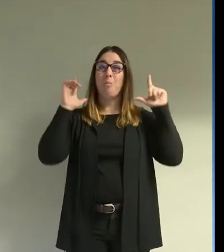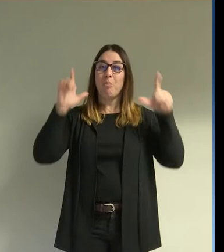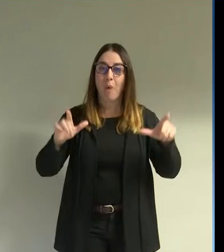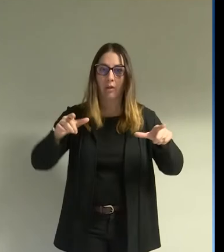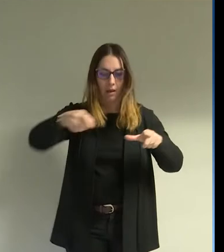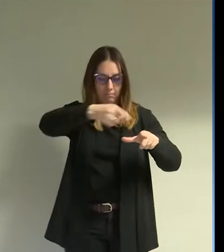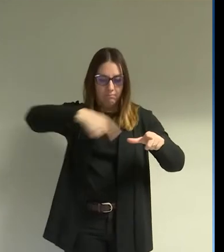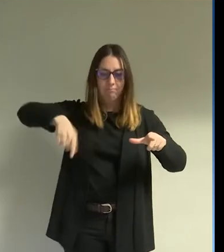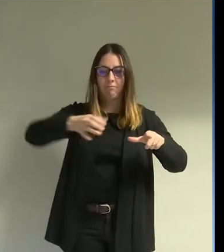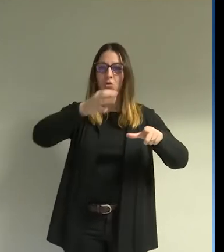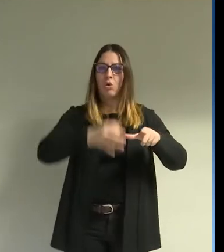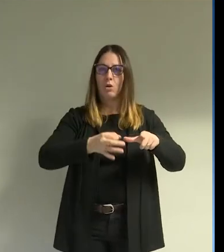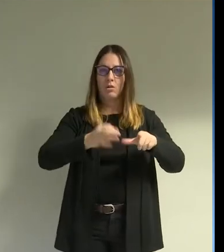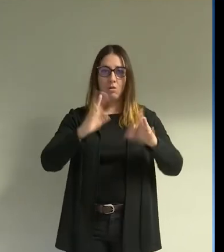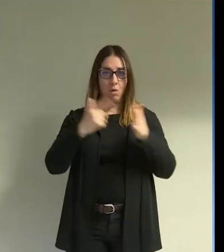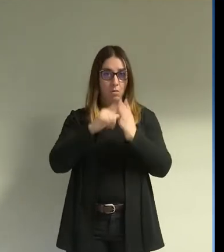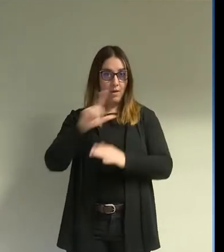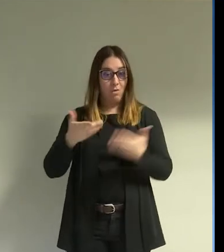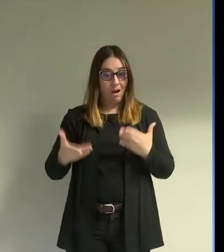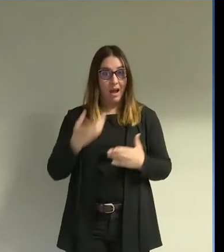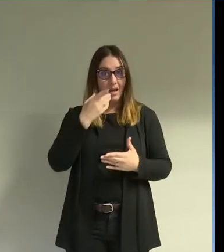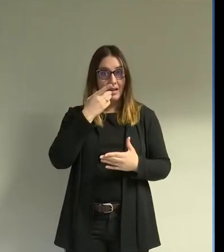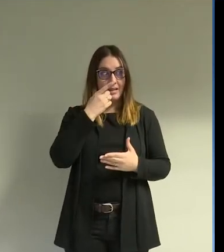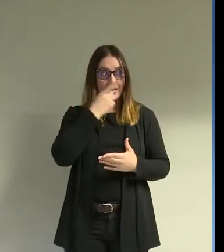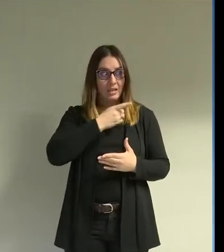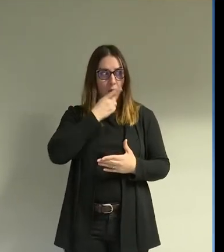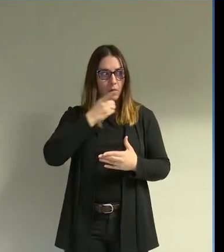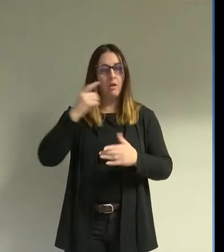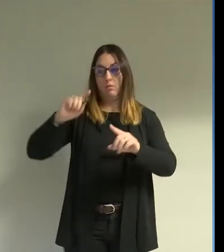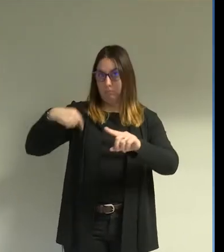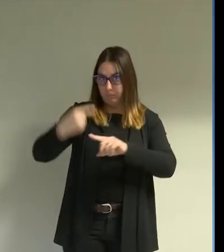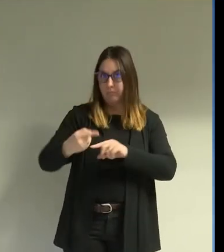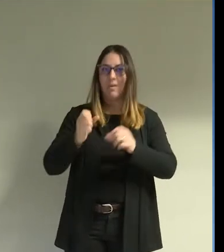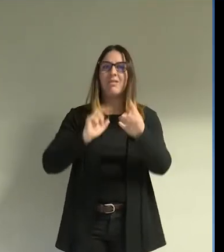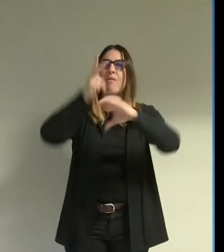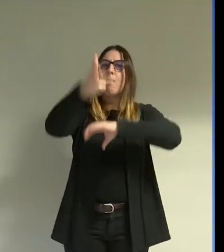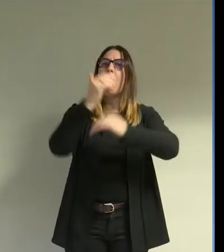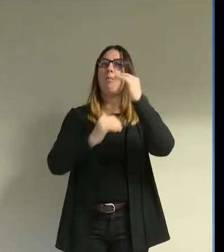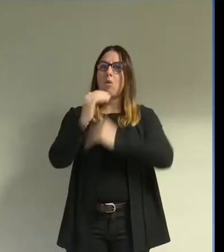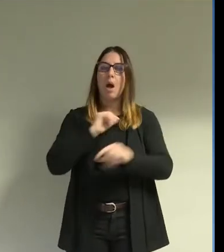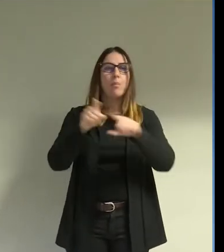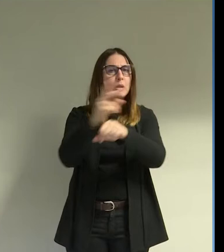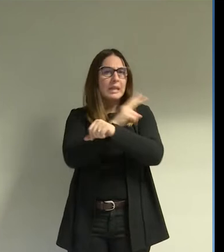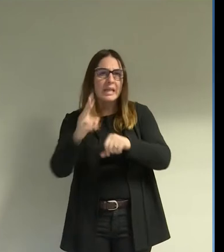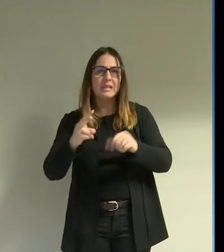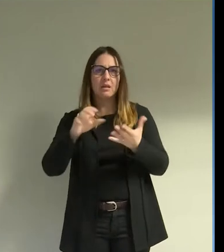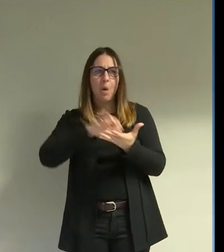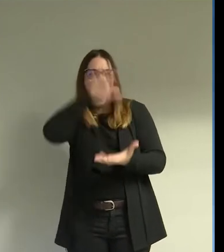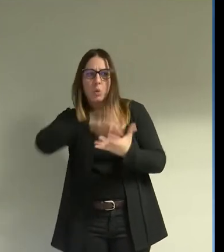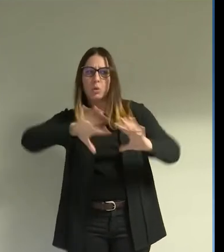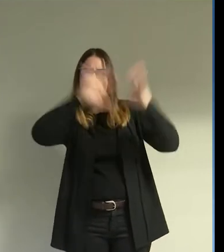pour être livré en décembre de cette année avec le rapport développement durable ainsi qu'un diagnostic des risques et des ressources